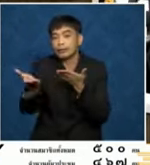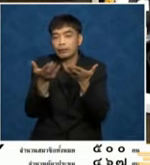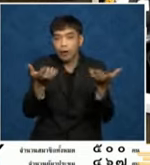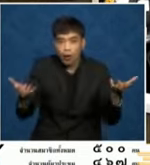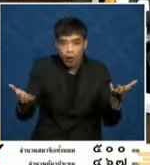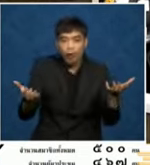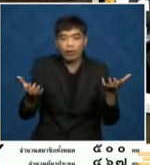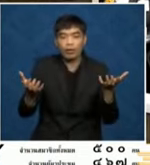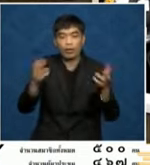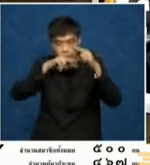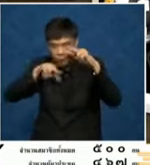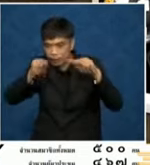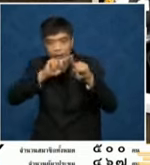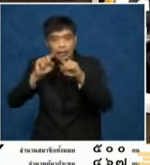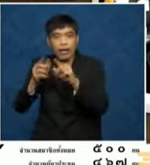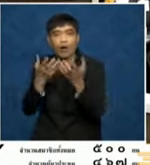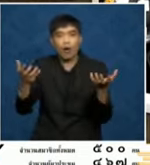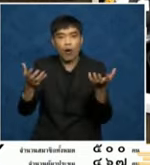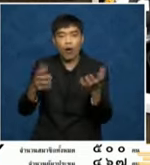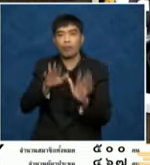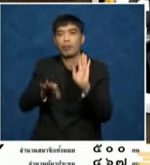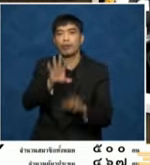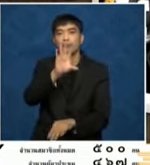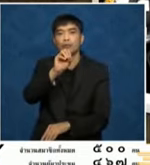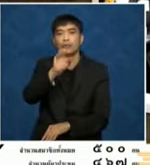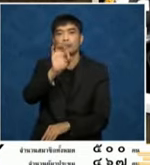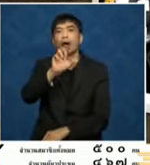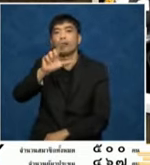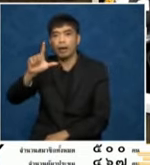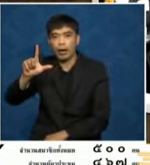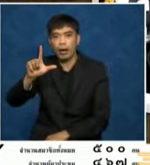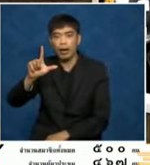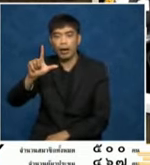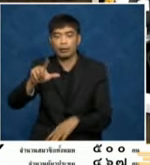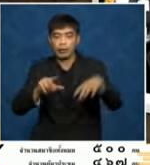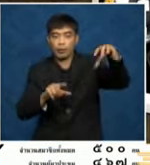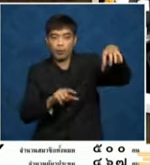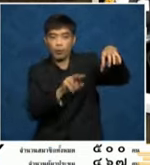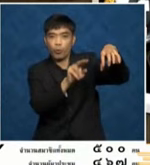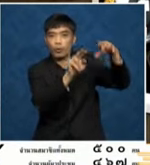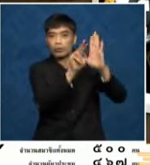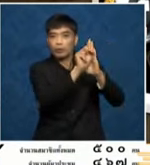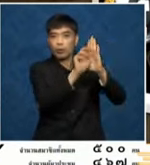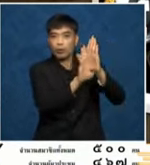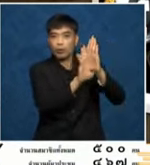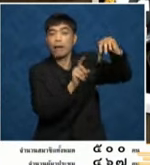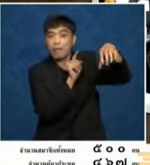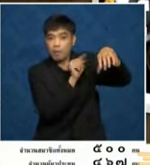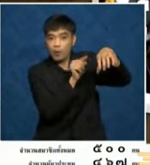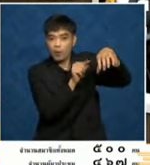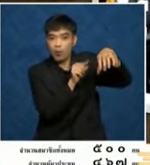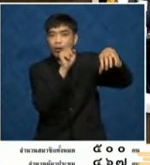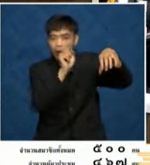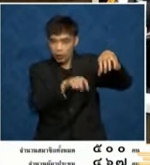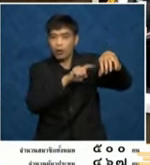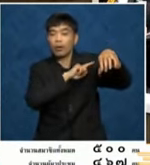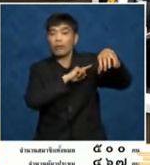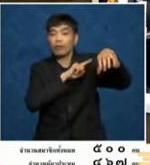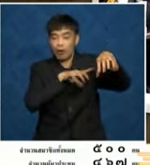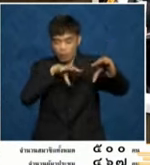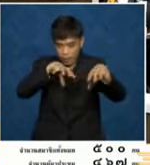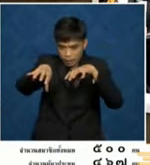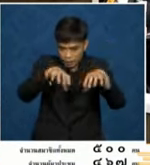ภัณฑ์สำรวจครับท่านประธานประมาณ59ล้านหน่วยนโยบายครับท่านประธานหน่วยนโยบายที่จะต้องดำเนินการใน